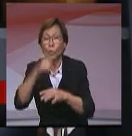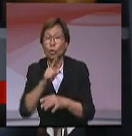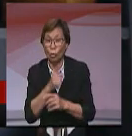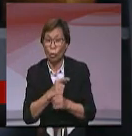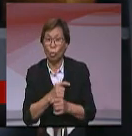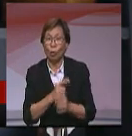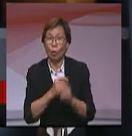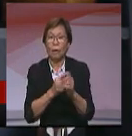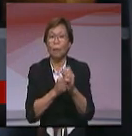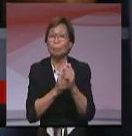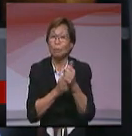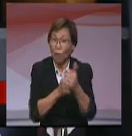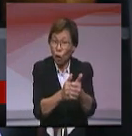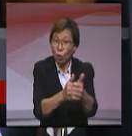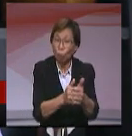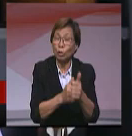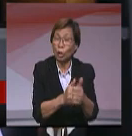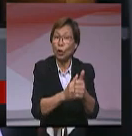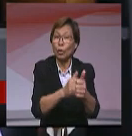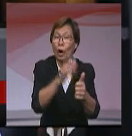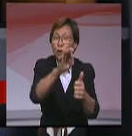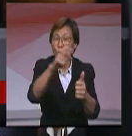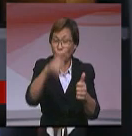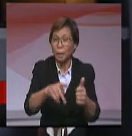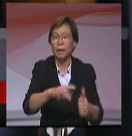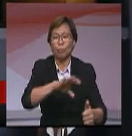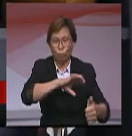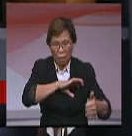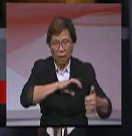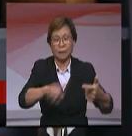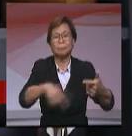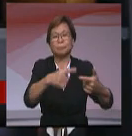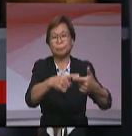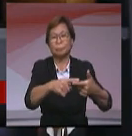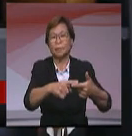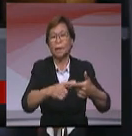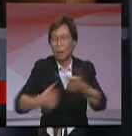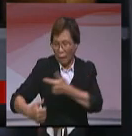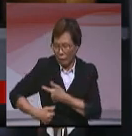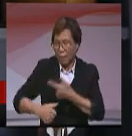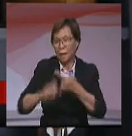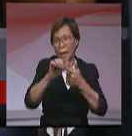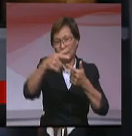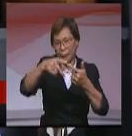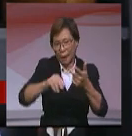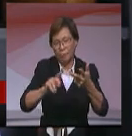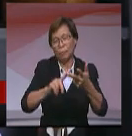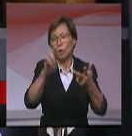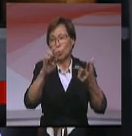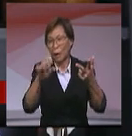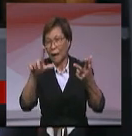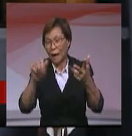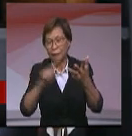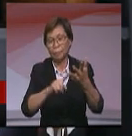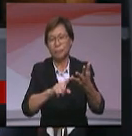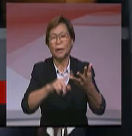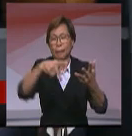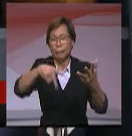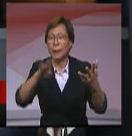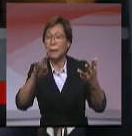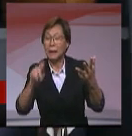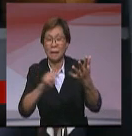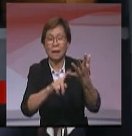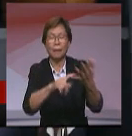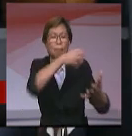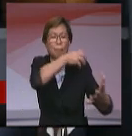ini, PDRM, ATM, APM, RELA, pihak berkuasa tempatan